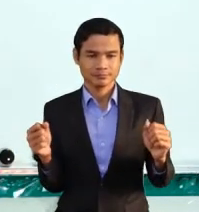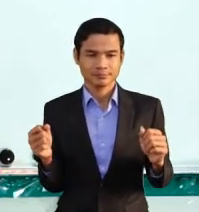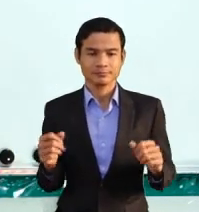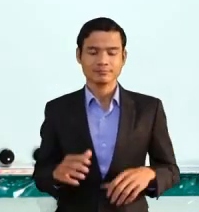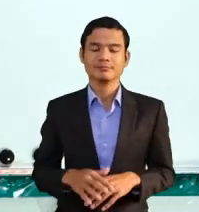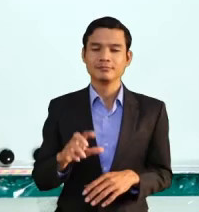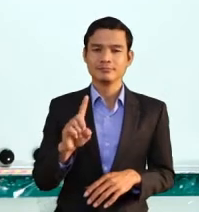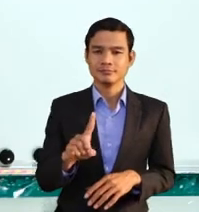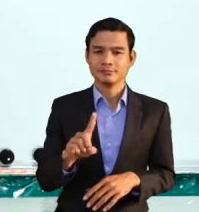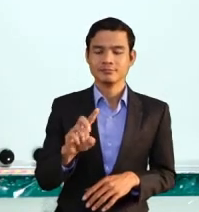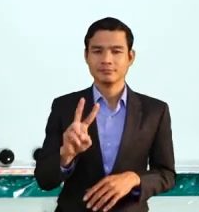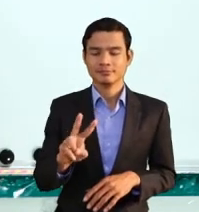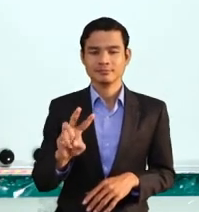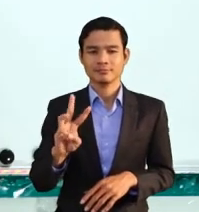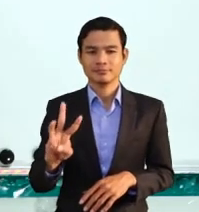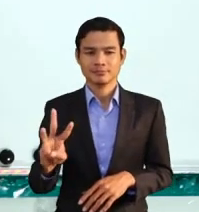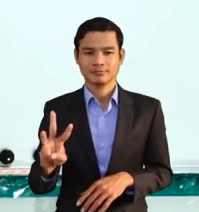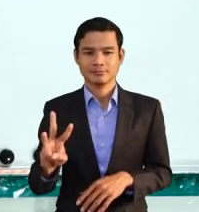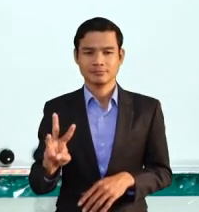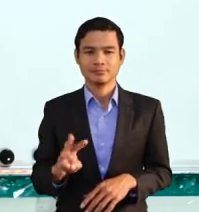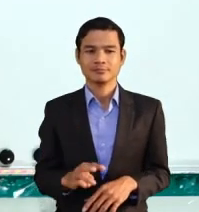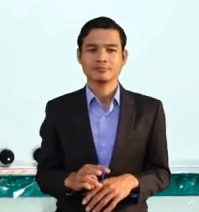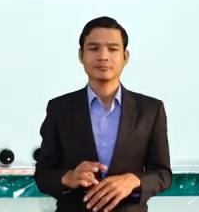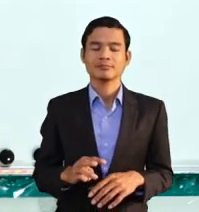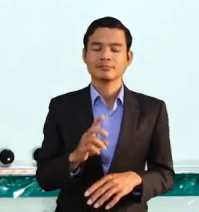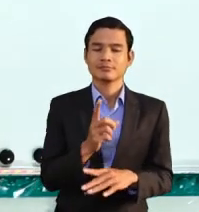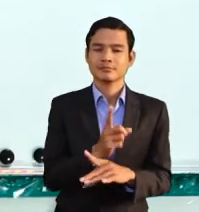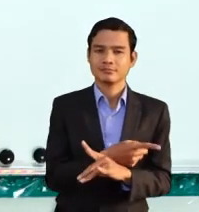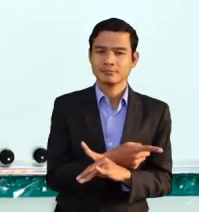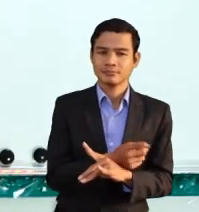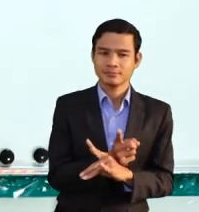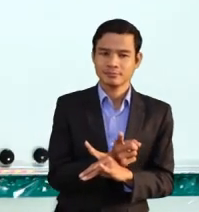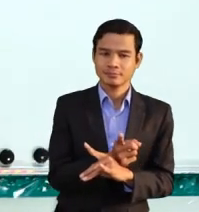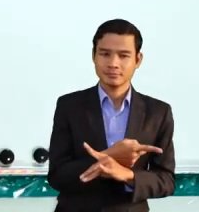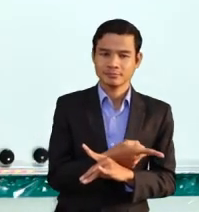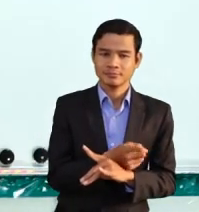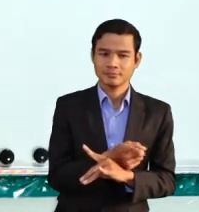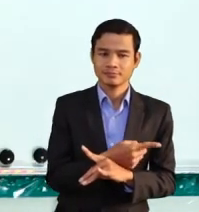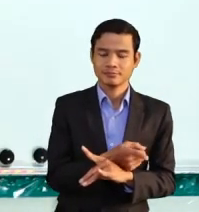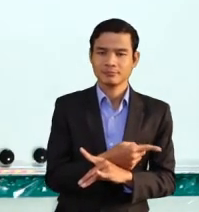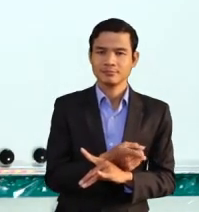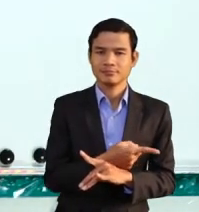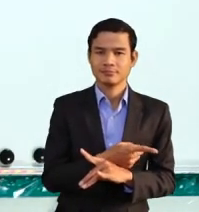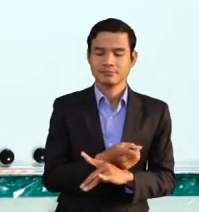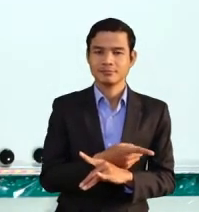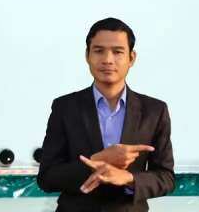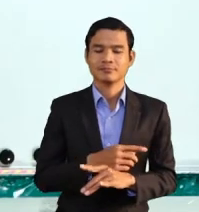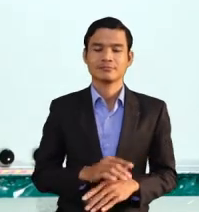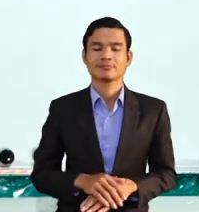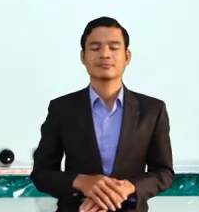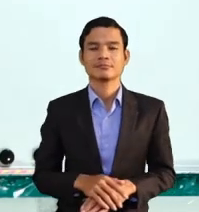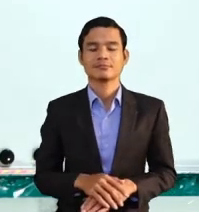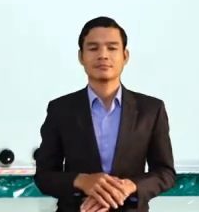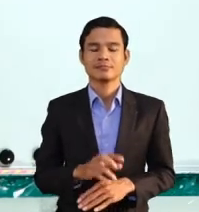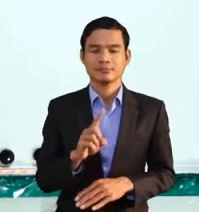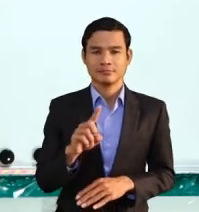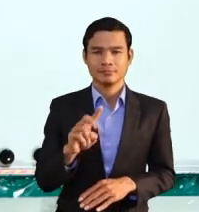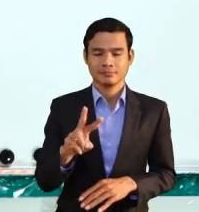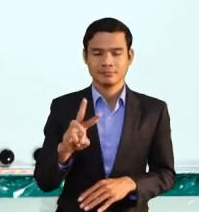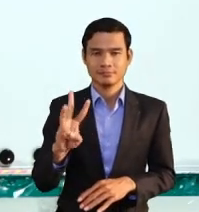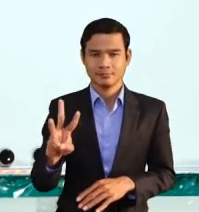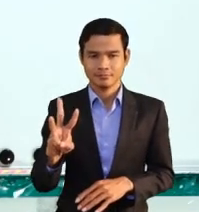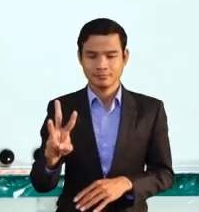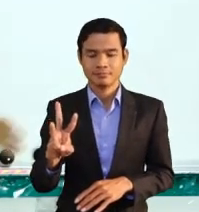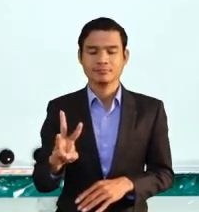te môi pi bầy bọc cần tôi vít vượt vít vượt vít vượt chà môi